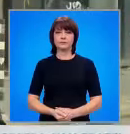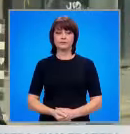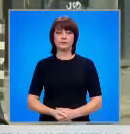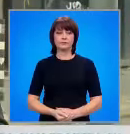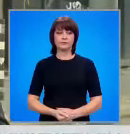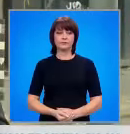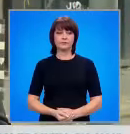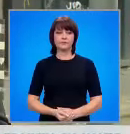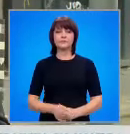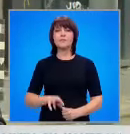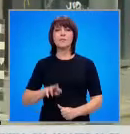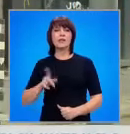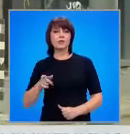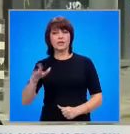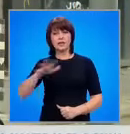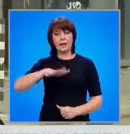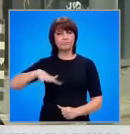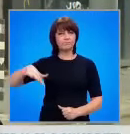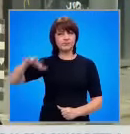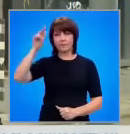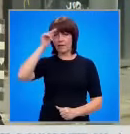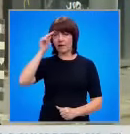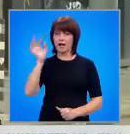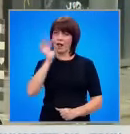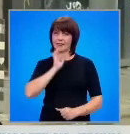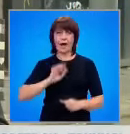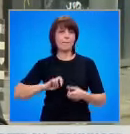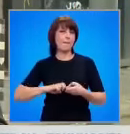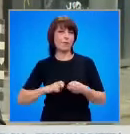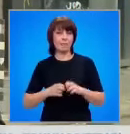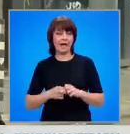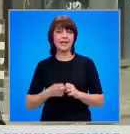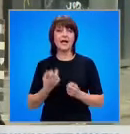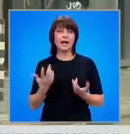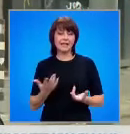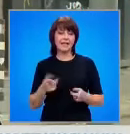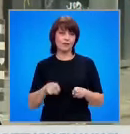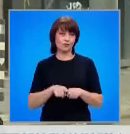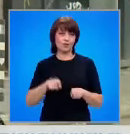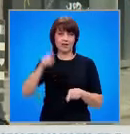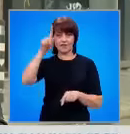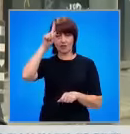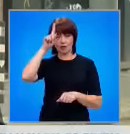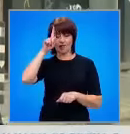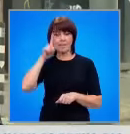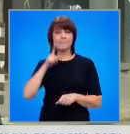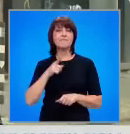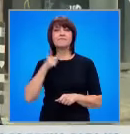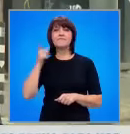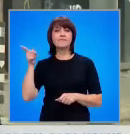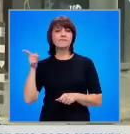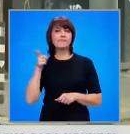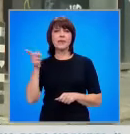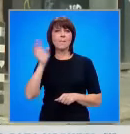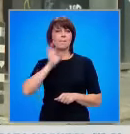При останалите топлофикации в страната не съществува проблема, който е при топлофикация София. А именно там потребителите